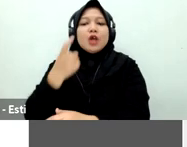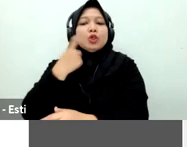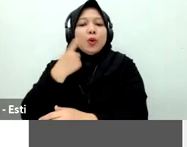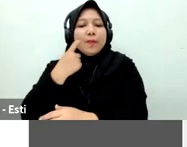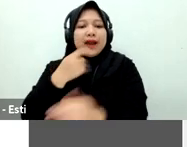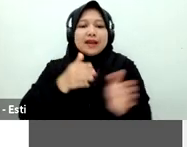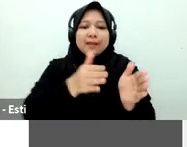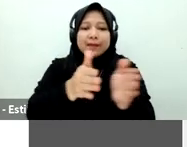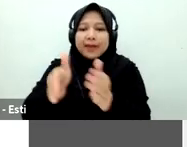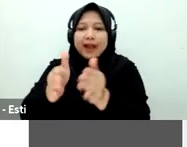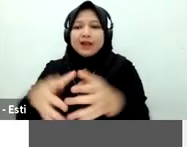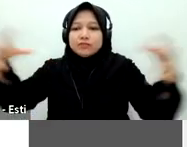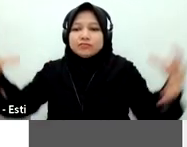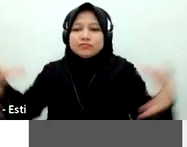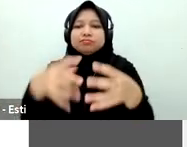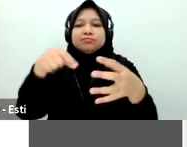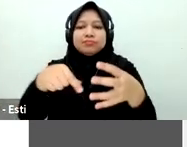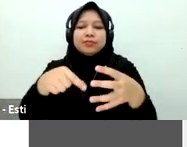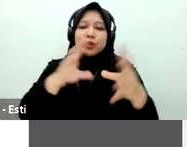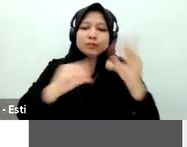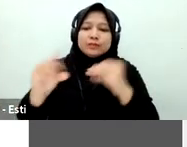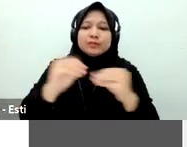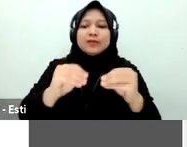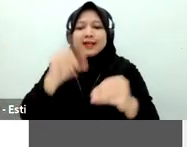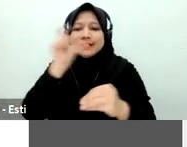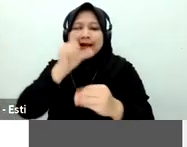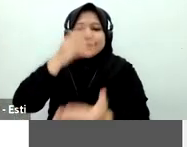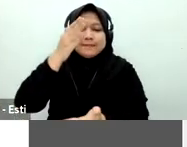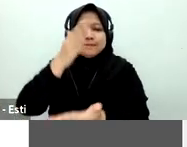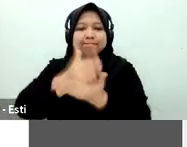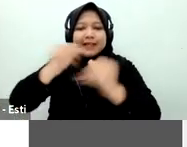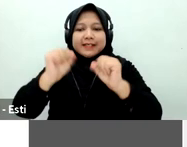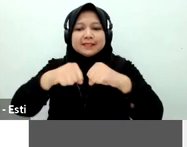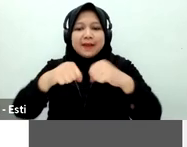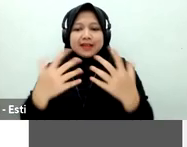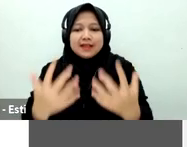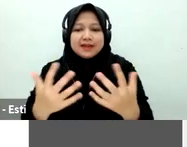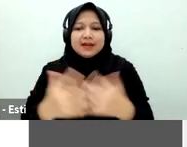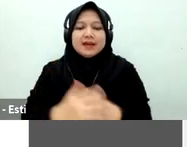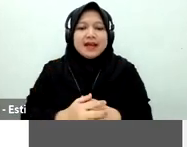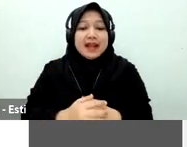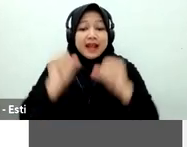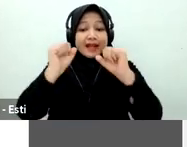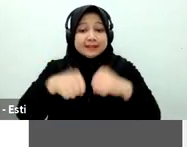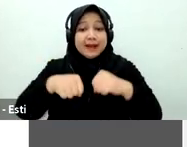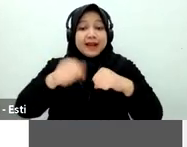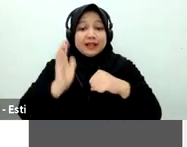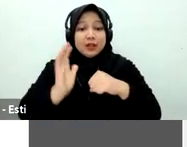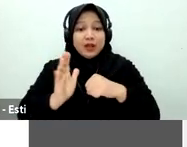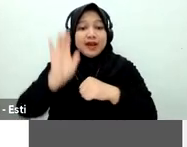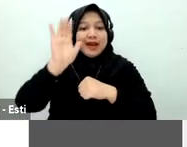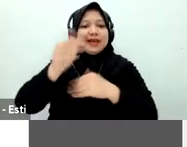kesepakatan-kesepakatan begitu kesepakatan itu tentu saja mesinnya ditindaklanjuti nah